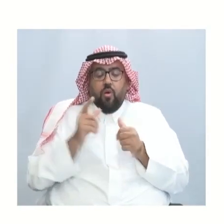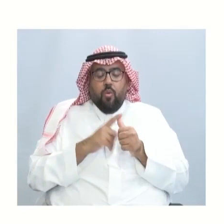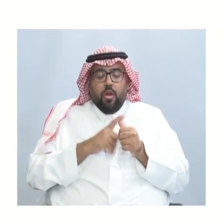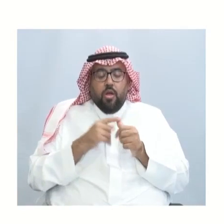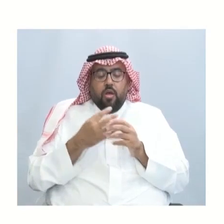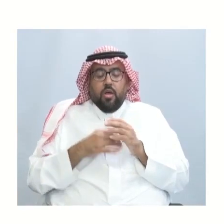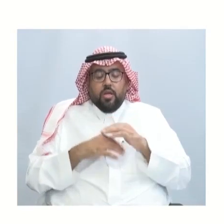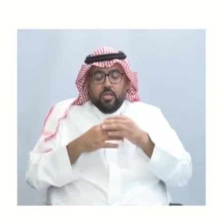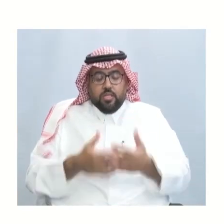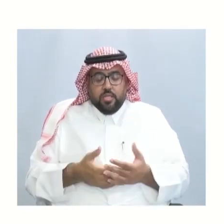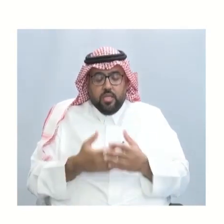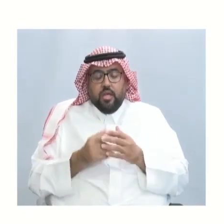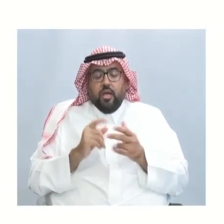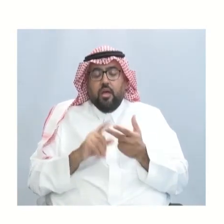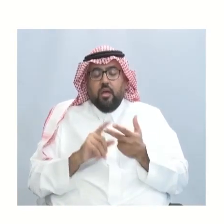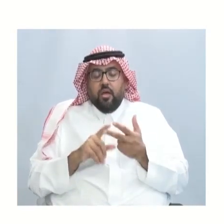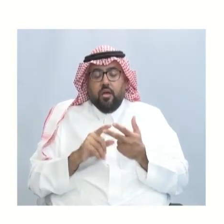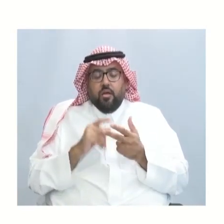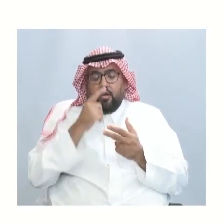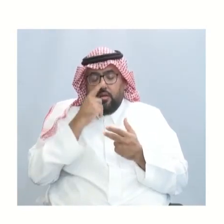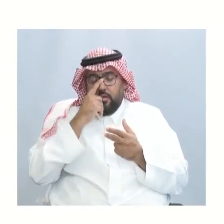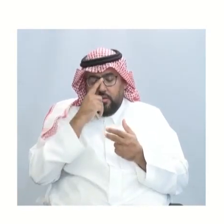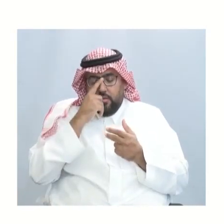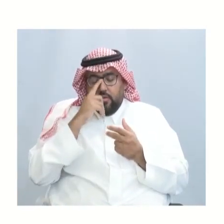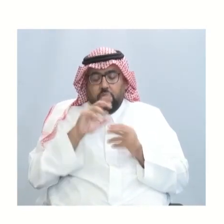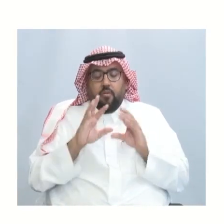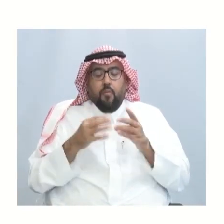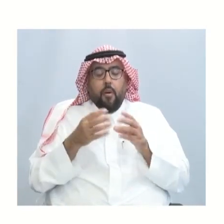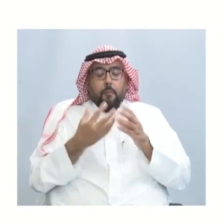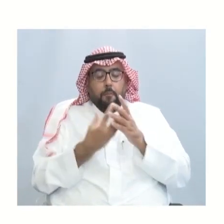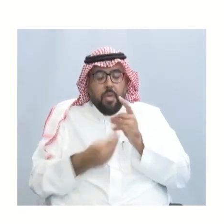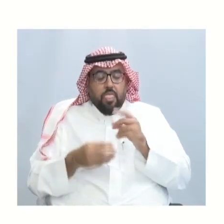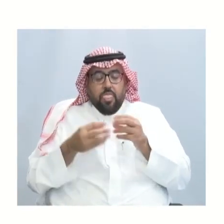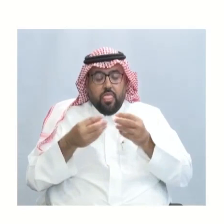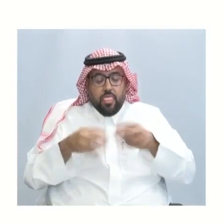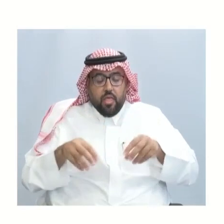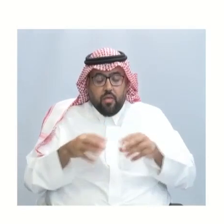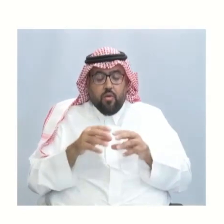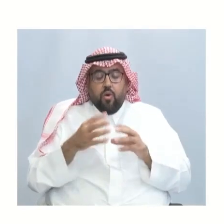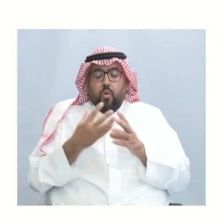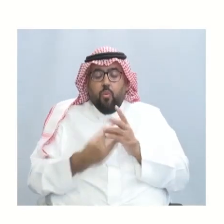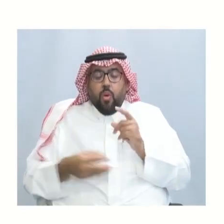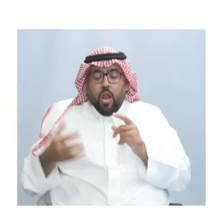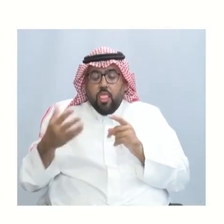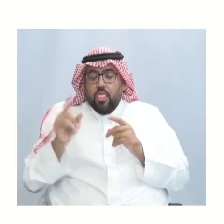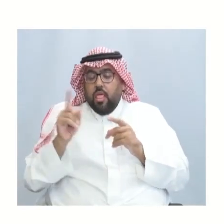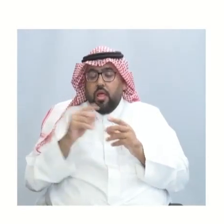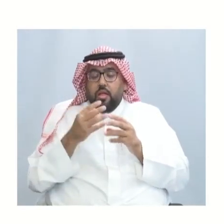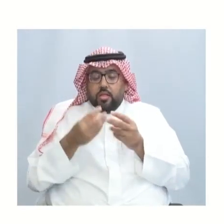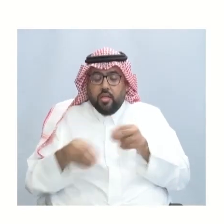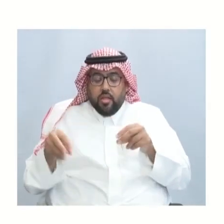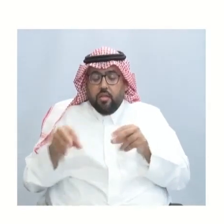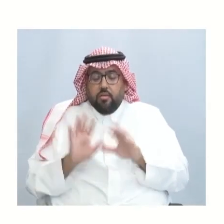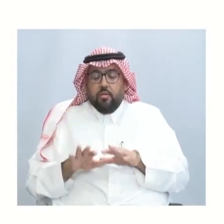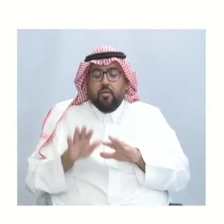والثديات المشيميه طريقه التكاثر في الثديات الاوليه تضع بيضا ولا تلد كالبيض الذي تضعه الزواحف الثديات